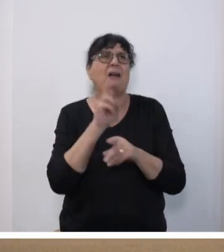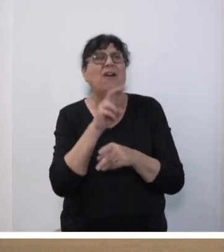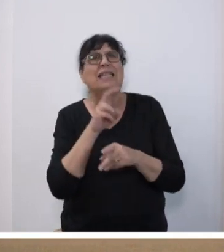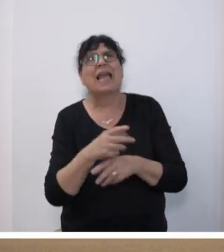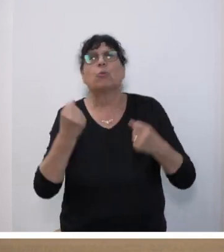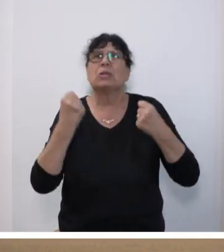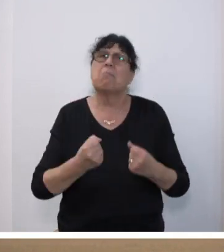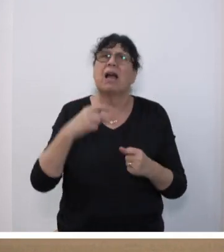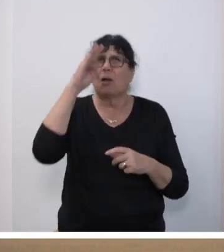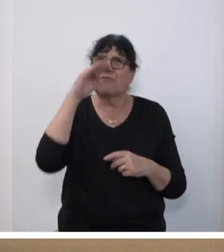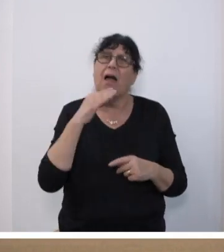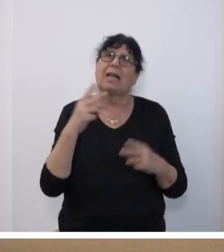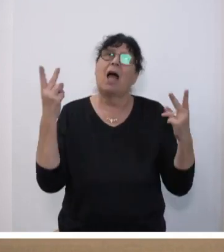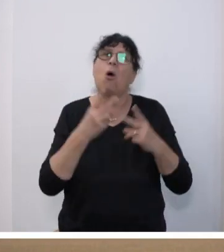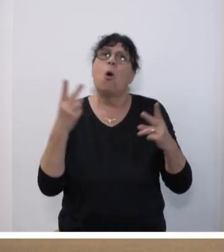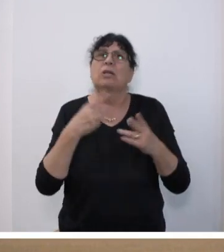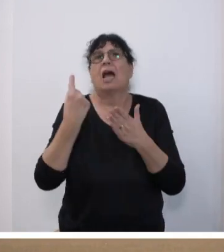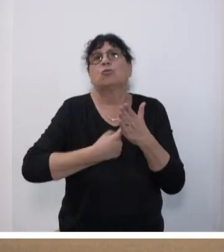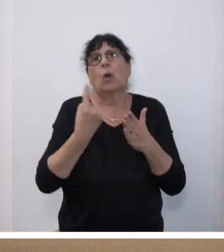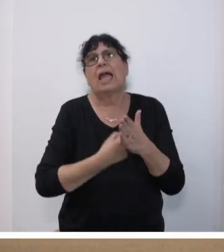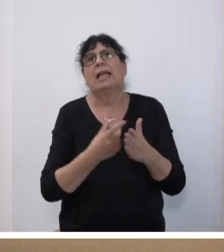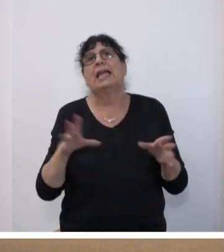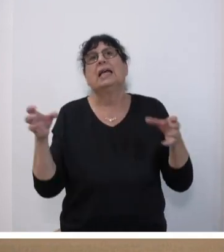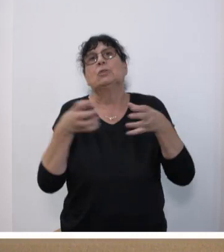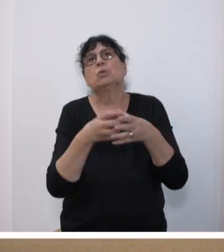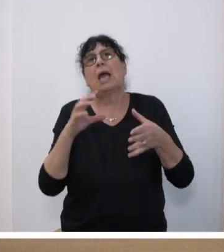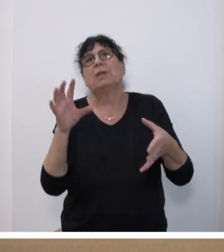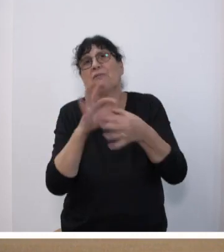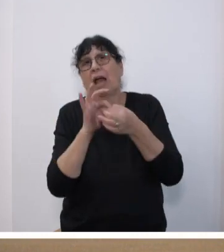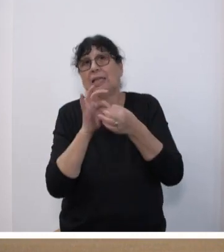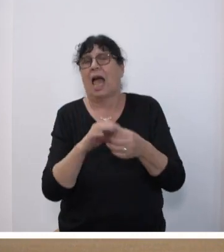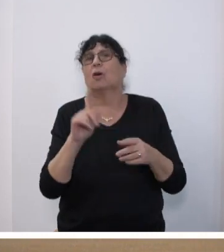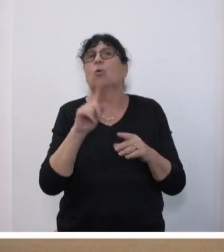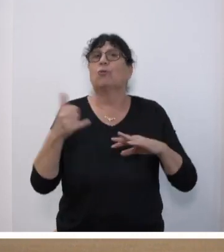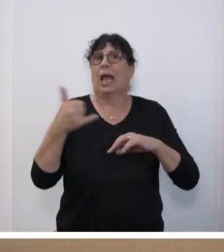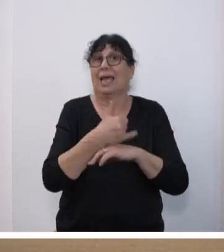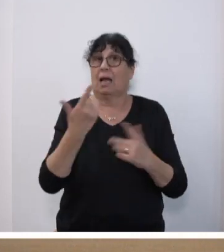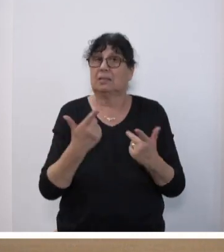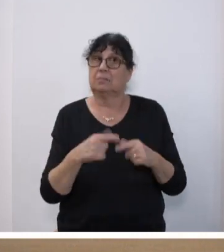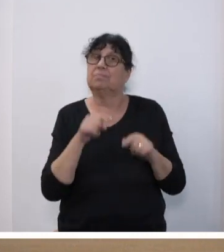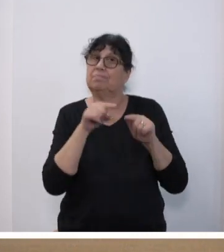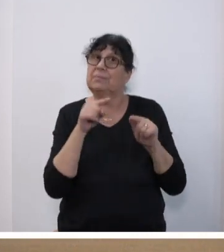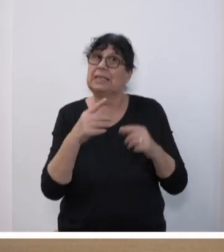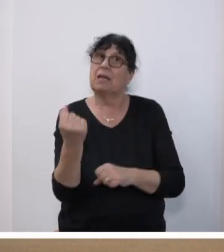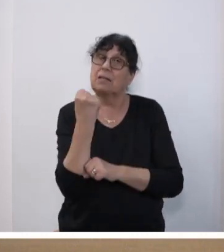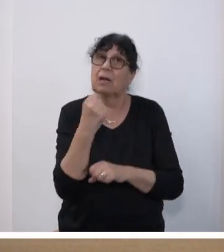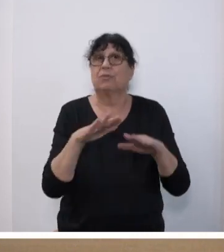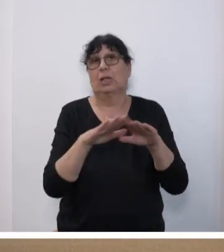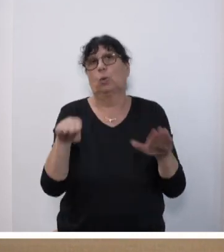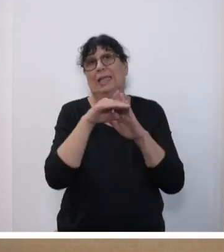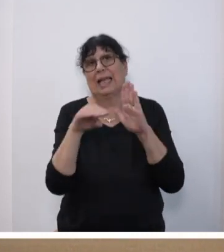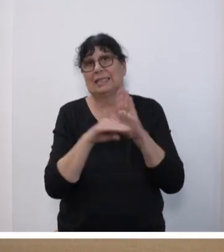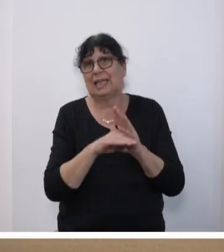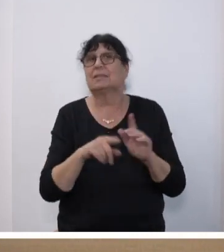oder der steuerlichen Zusammenveranlagung der Ehegatten. Dass die normative Kraft des Grundgesetzes auch faktische Kraft